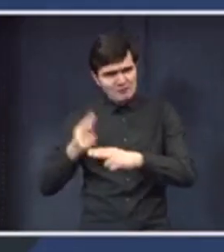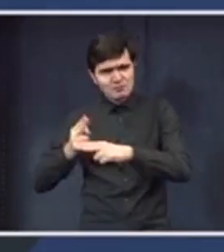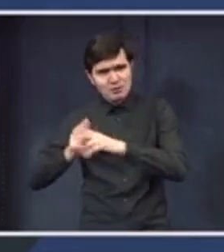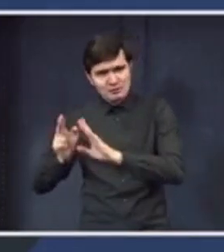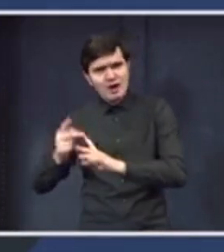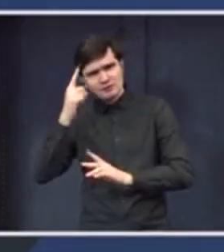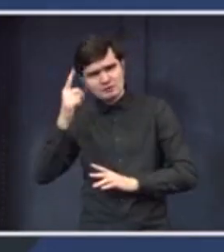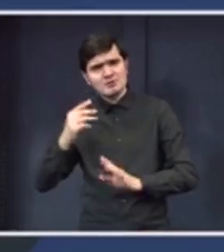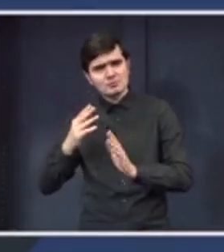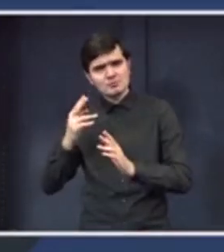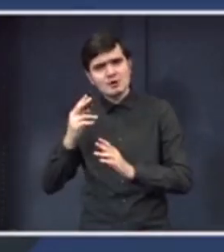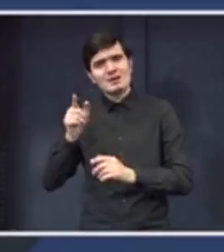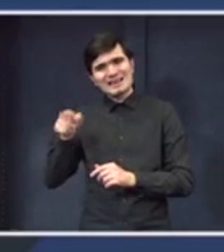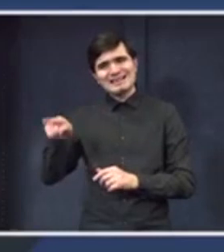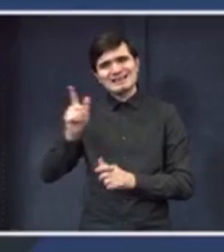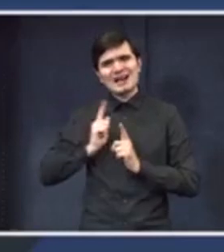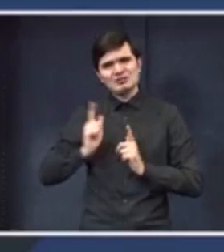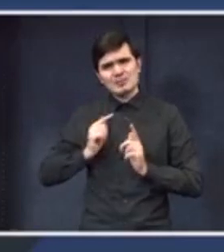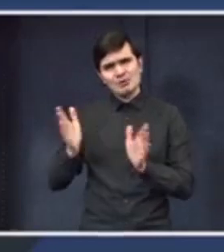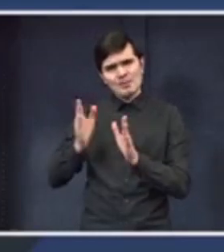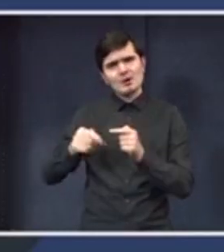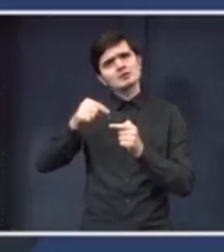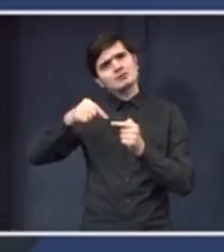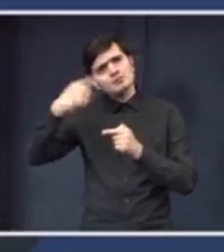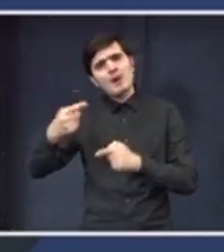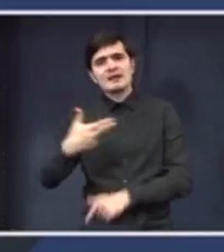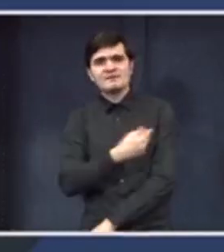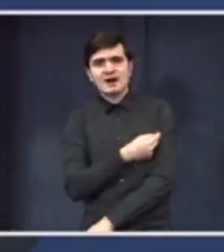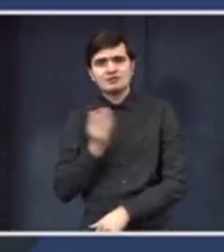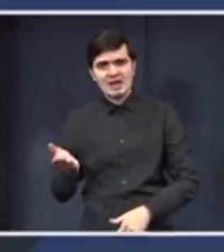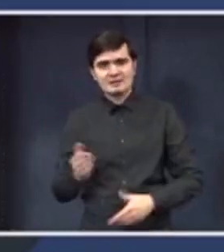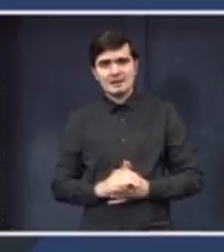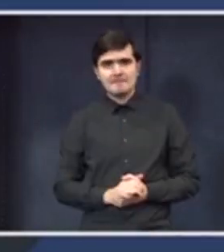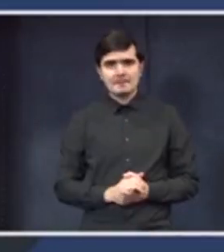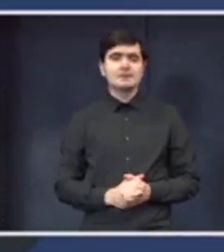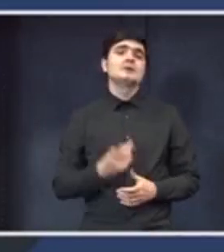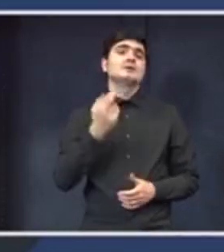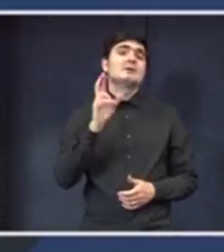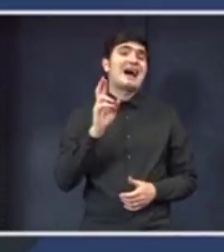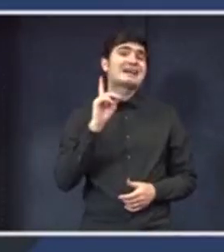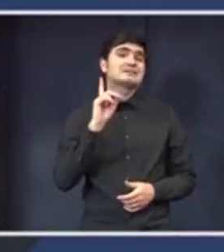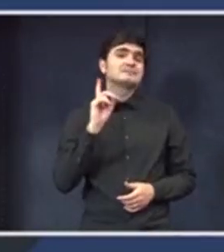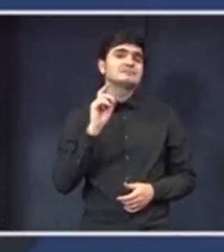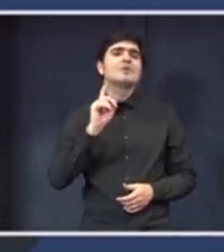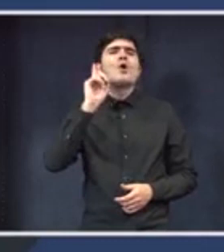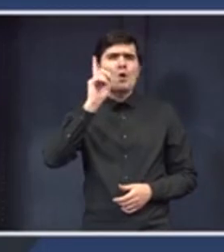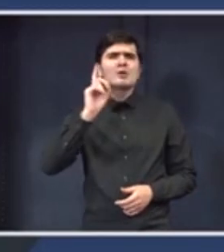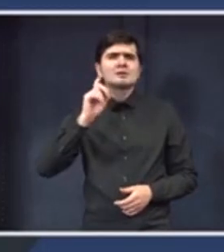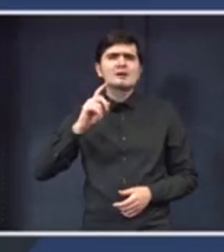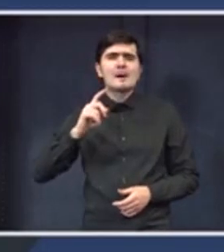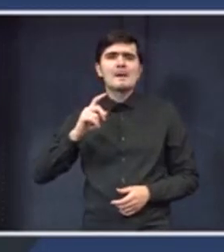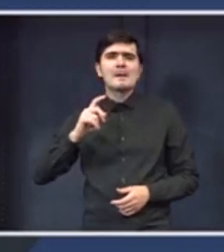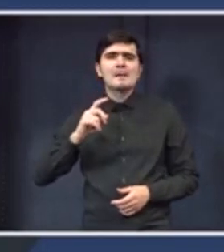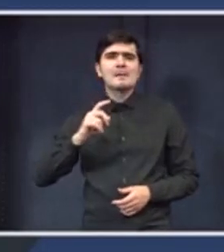și avem în calcul, ei trebuie să aștepte o perioadă până se pot vaccina. Dar vom merge, mergem